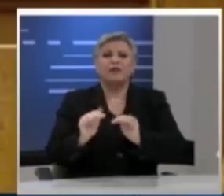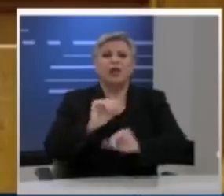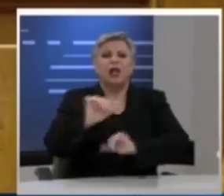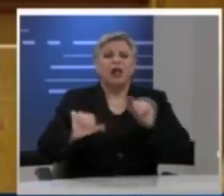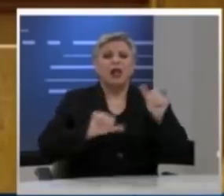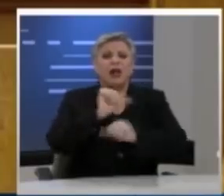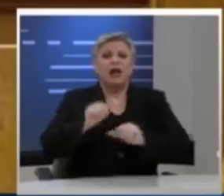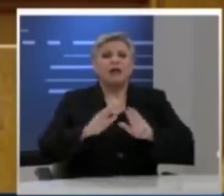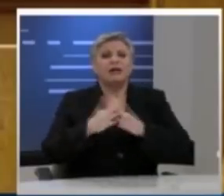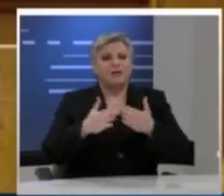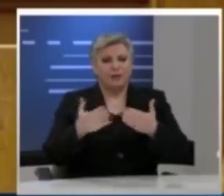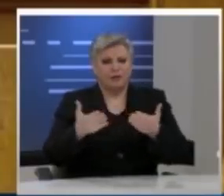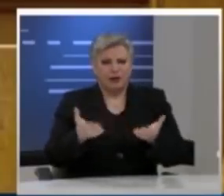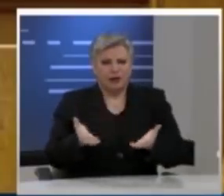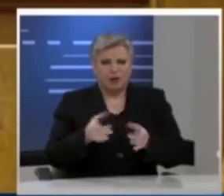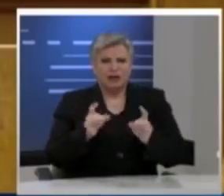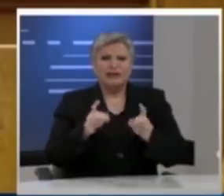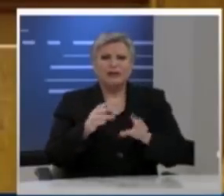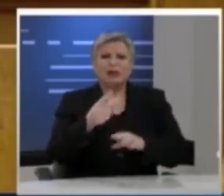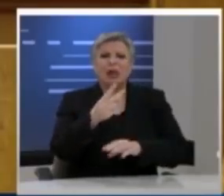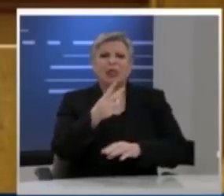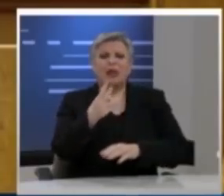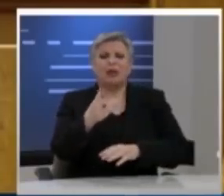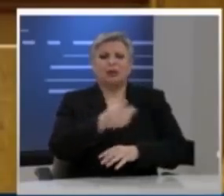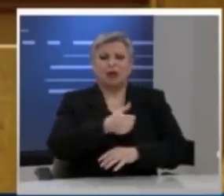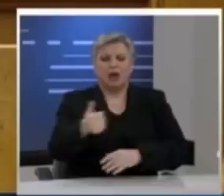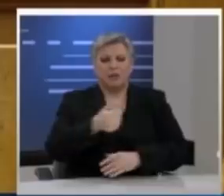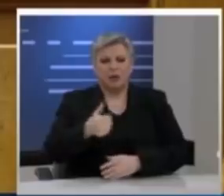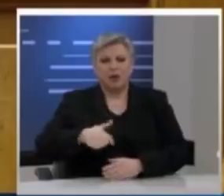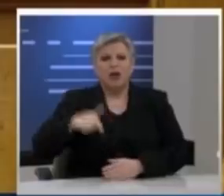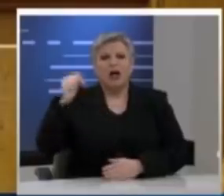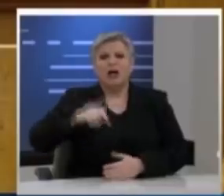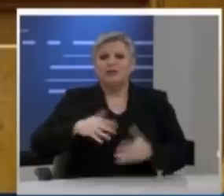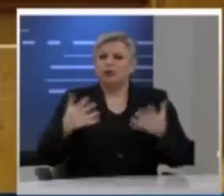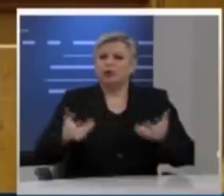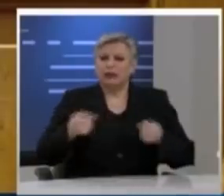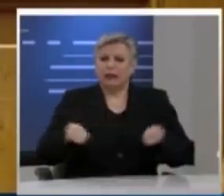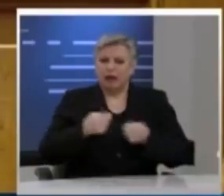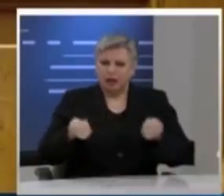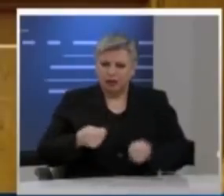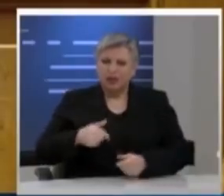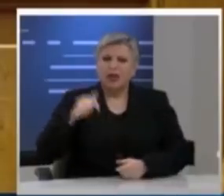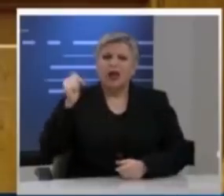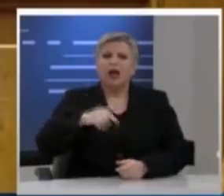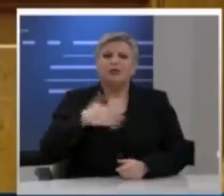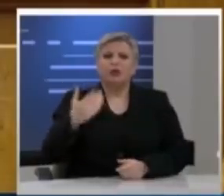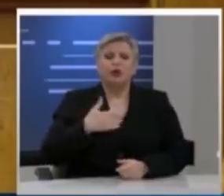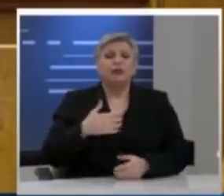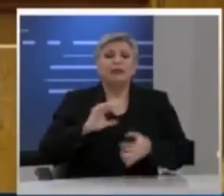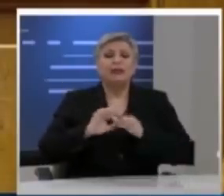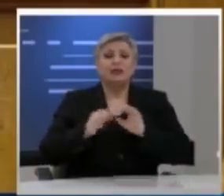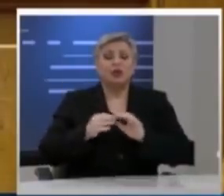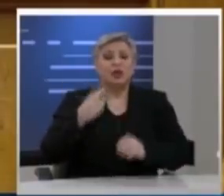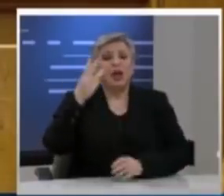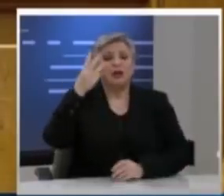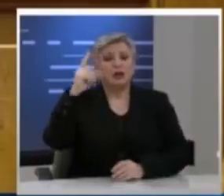τόσο προοδευτικοί είστε που διατηρείται ανάμεσα στα άλλα το βιβλίο της ιστορίας της τρίτης λυκείου